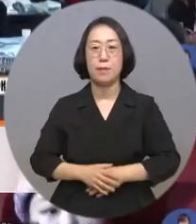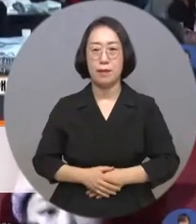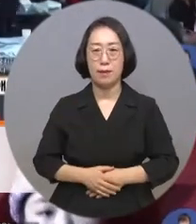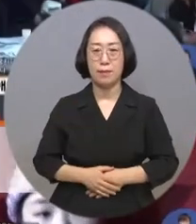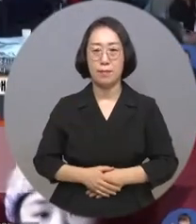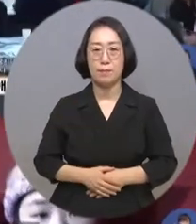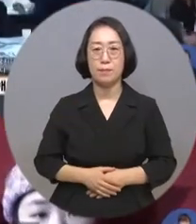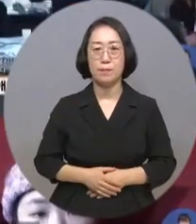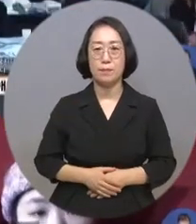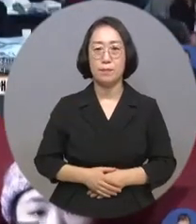청 드립니다